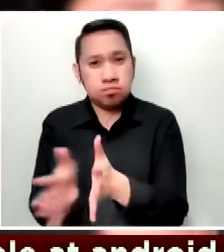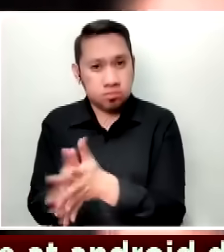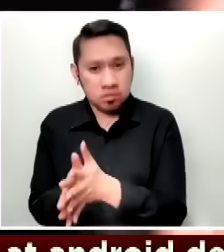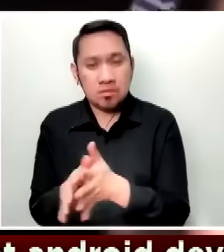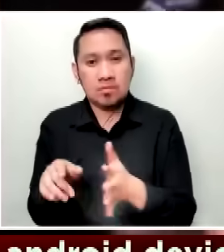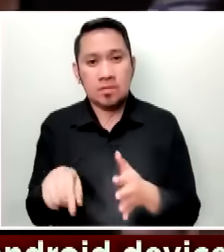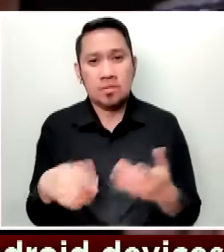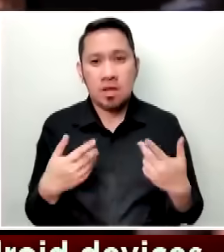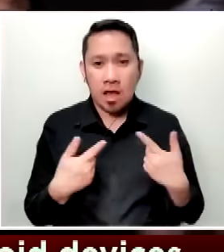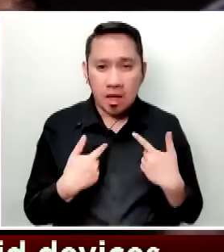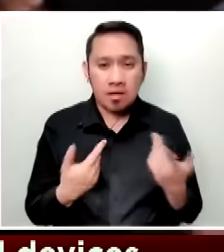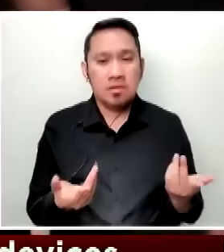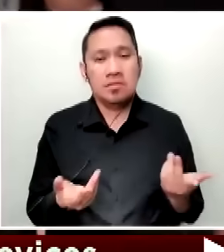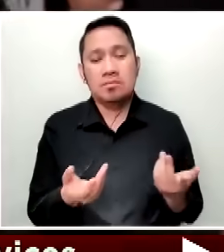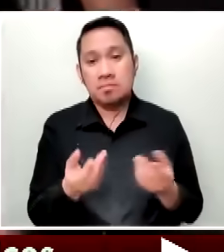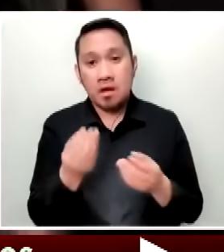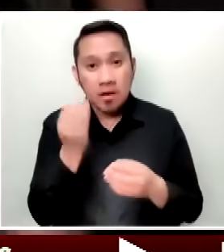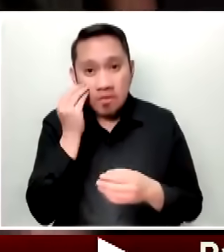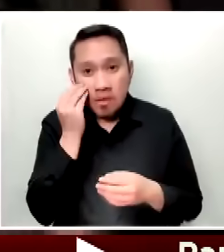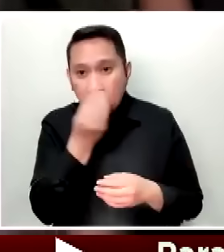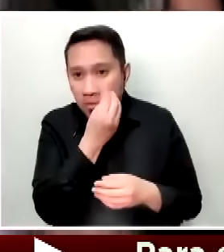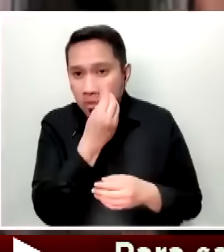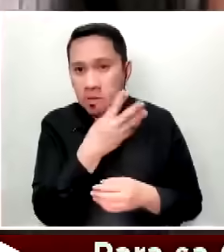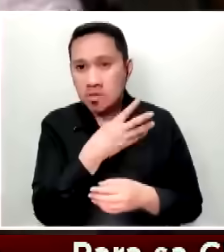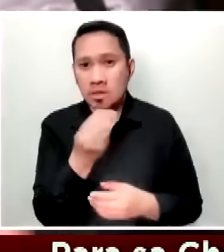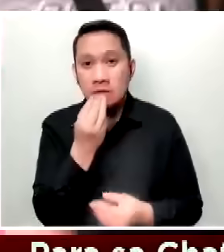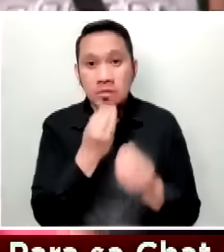mga bulaklak at mga pagkain.